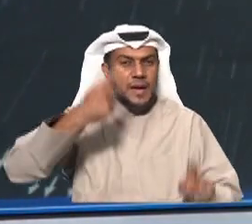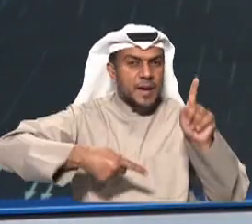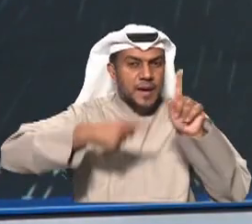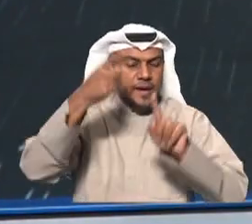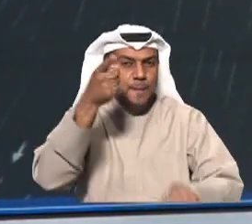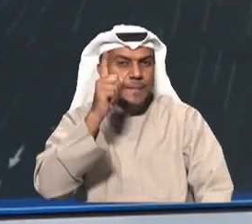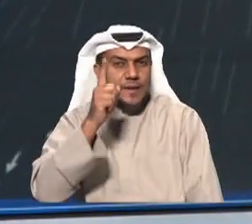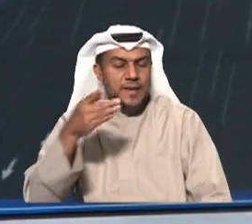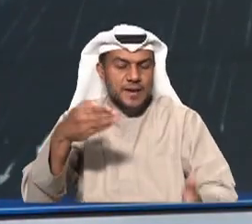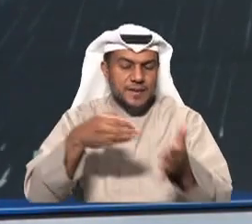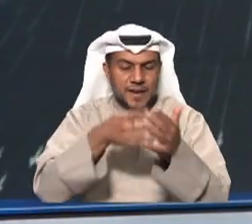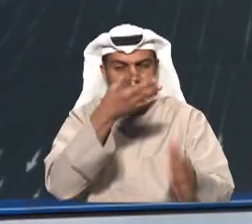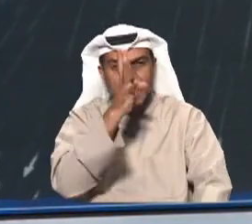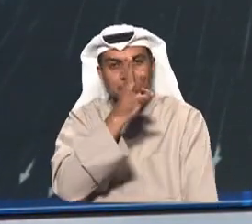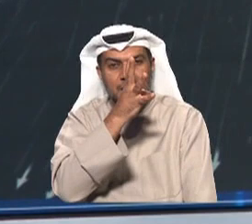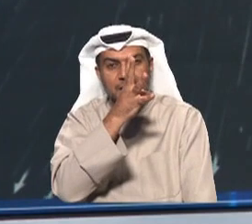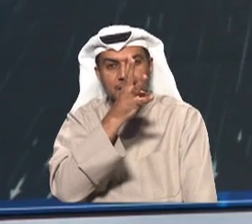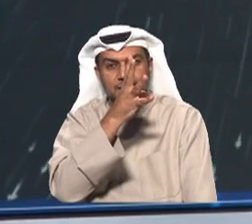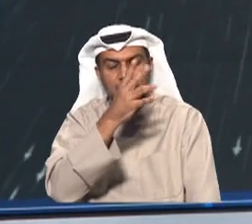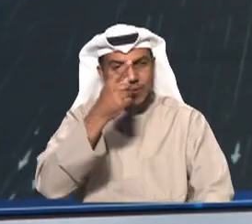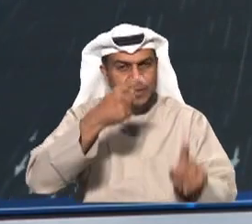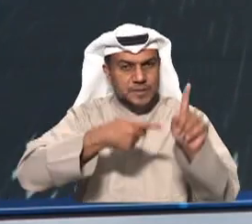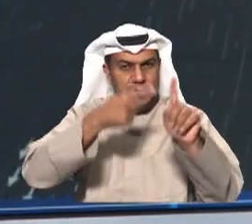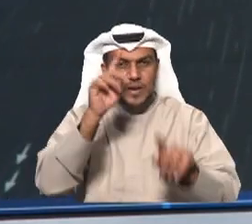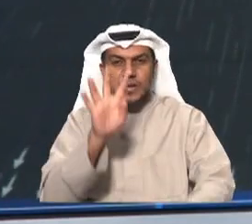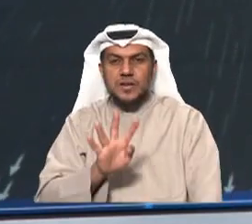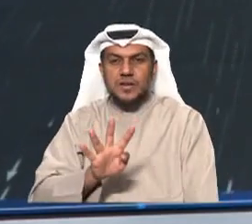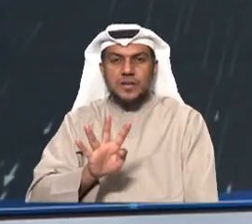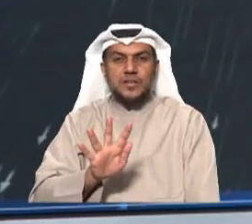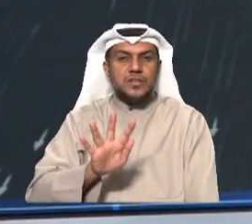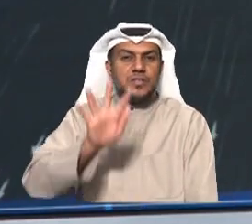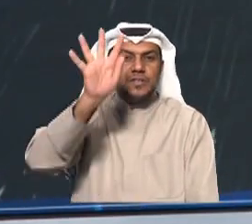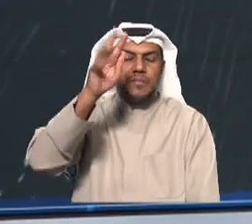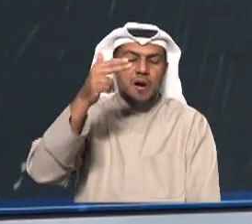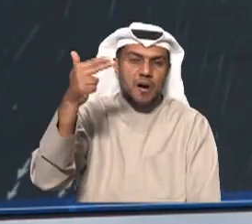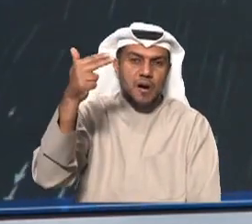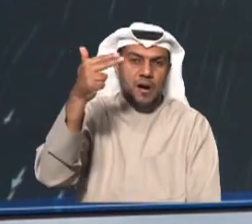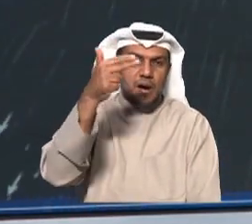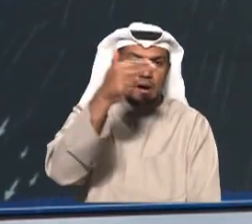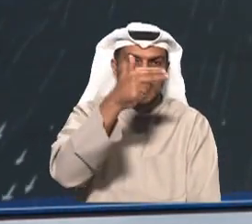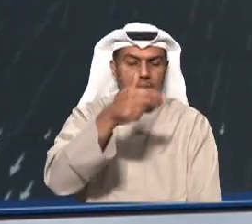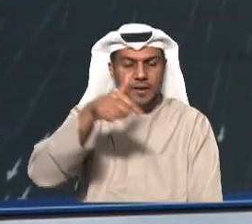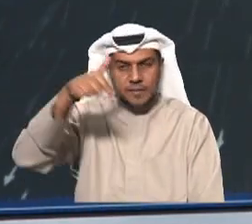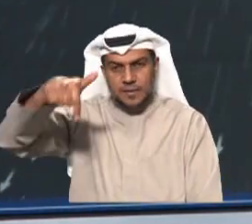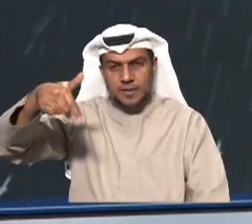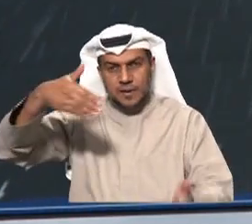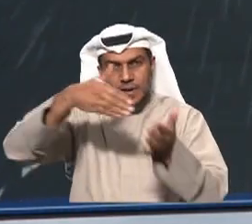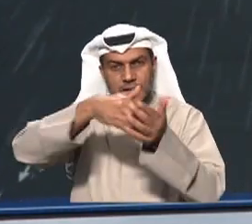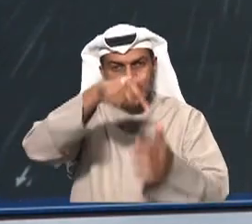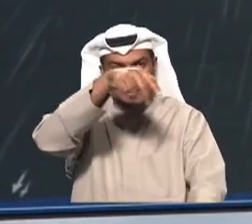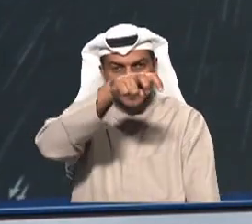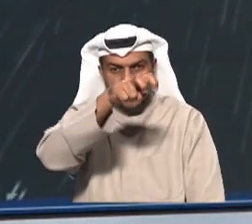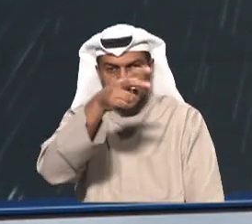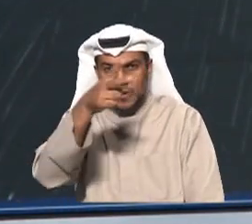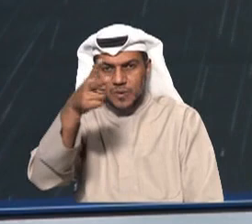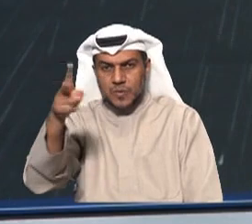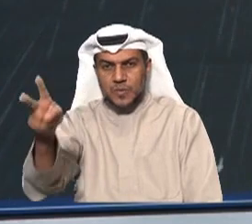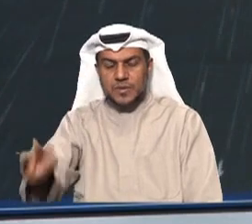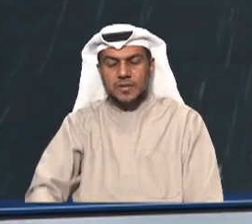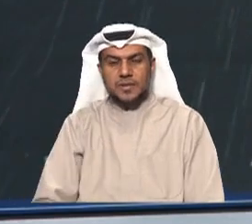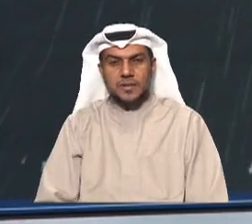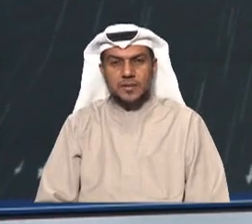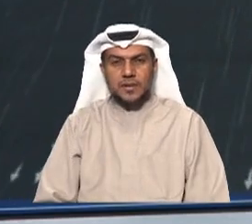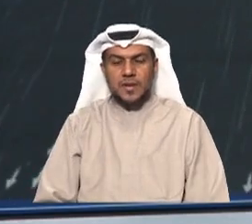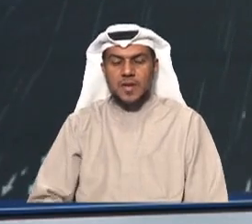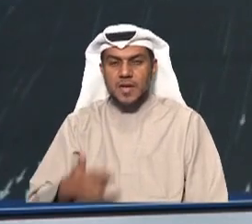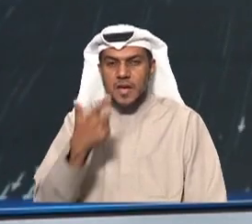إلى 14 درجة مئوية. استمرار في الهواء الشمالي الغربي خفيف إلى معتدل السرعة 6 إلى 28 كيلومتر في الساعة. أيضا